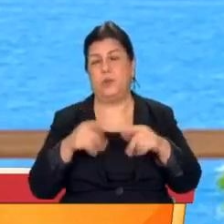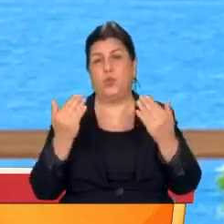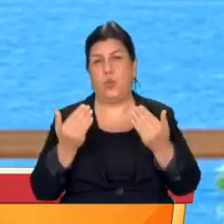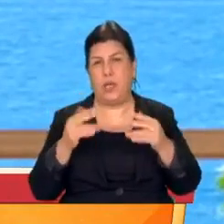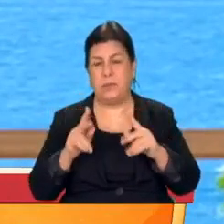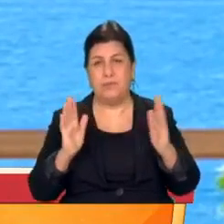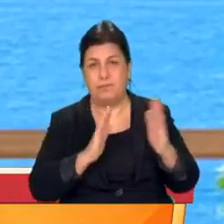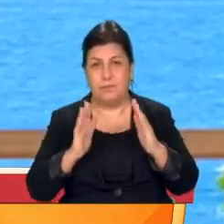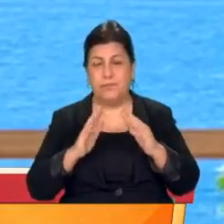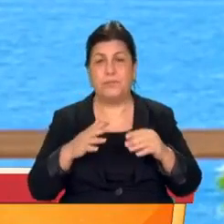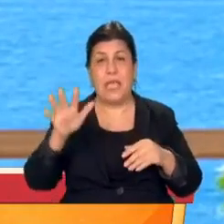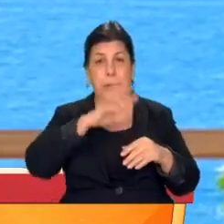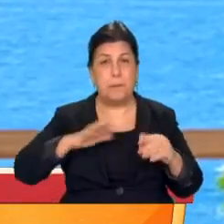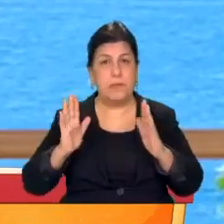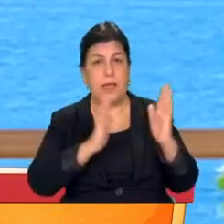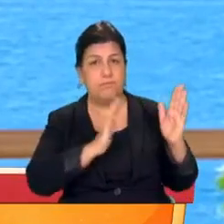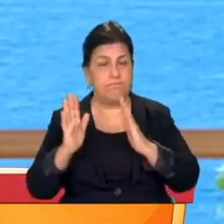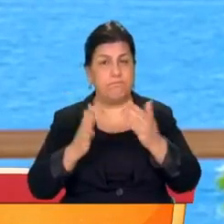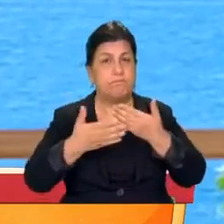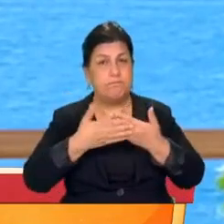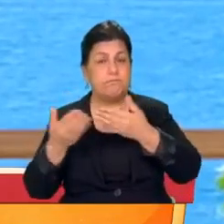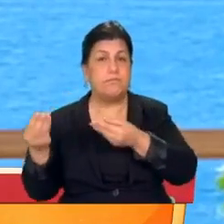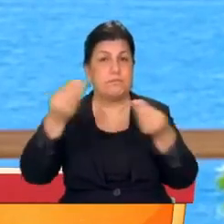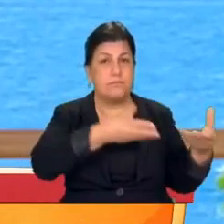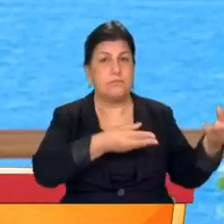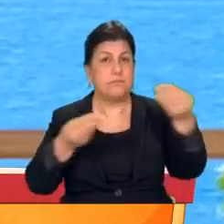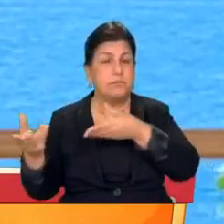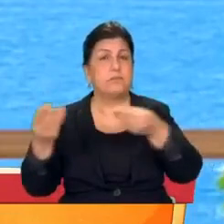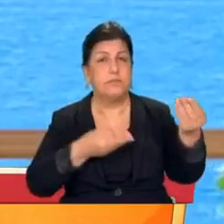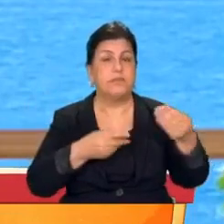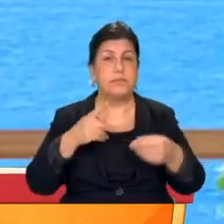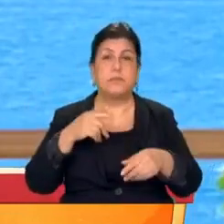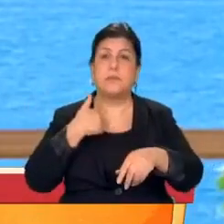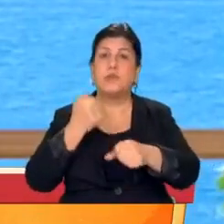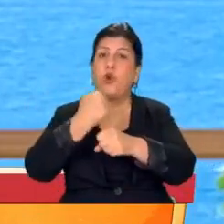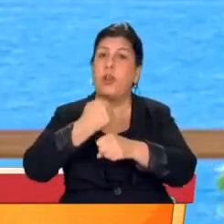hepimizin üzerine düşen vazifeler var bu vazifeleri yerine getirecek